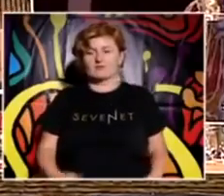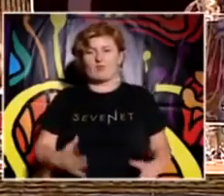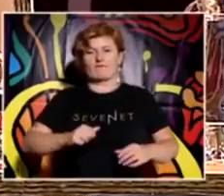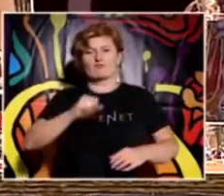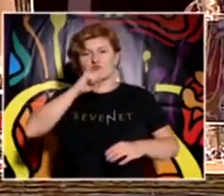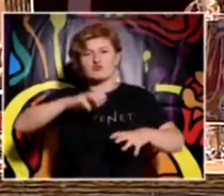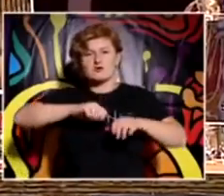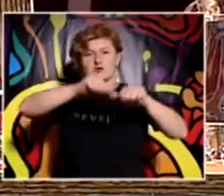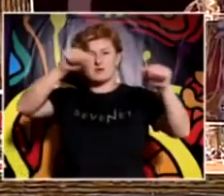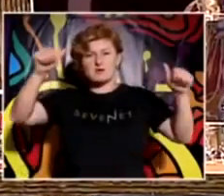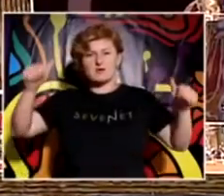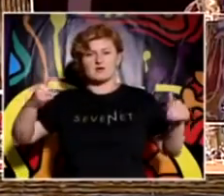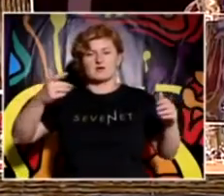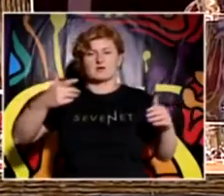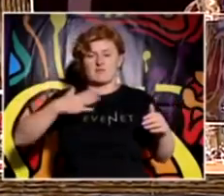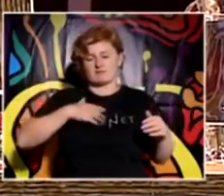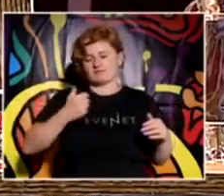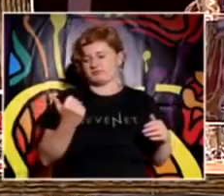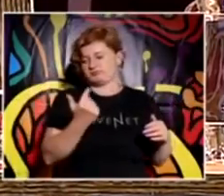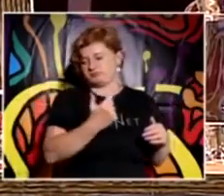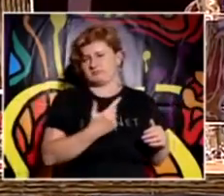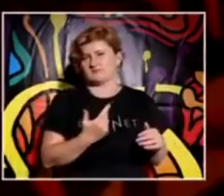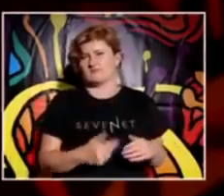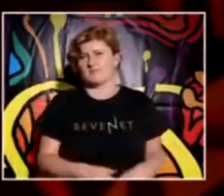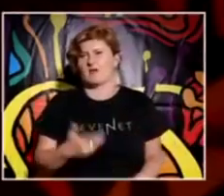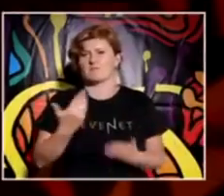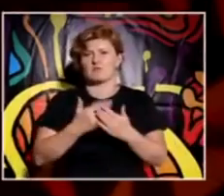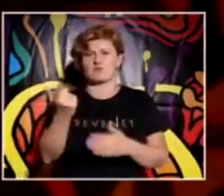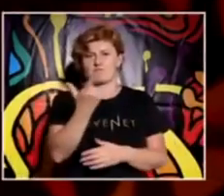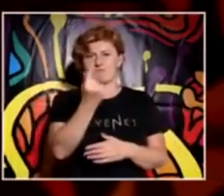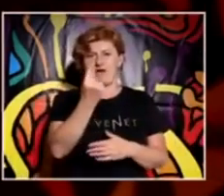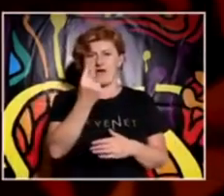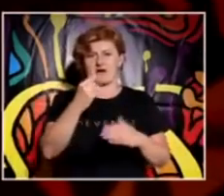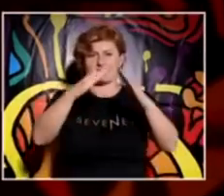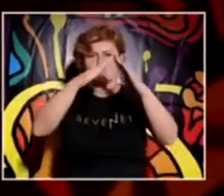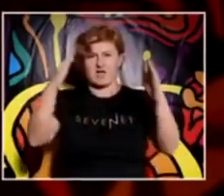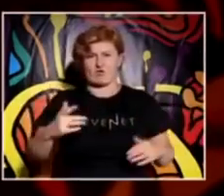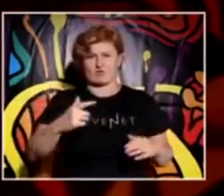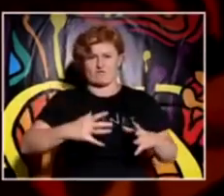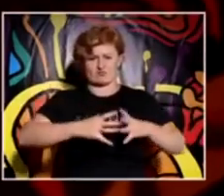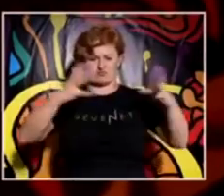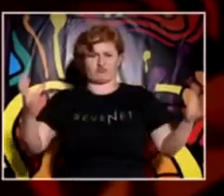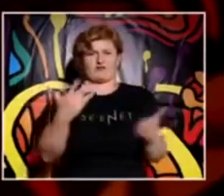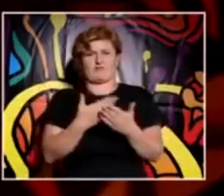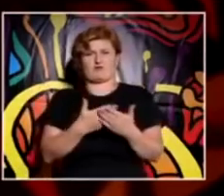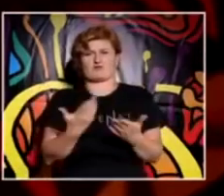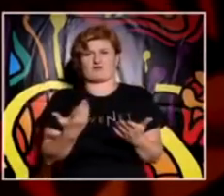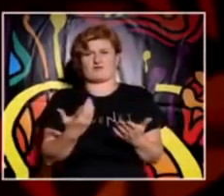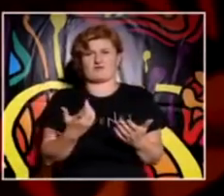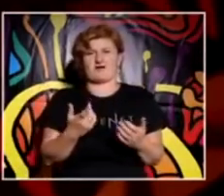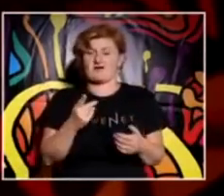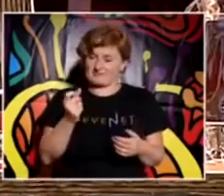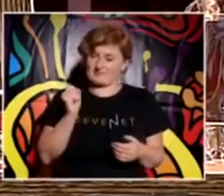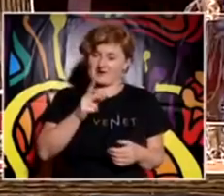wielkie, kilkunastoosobowe tipi, to... Ale dla pary kilkunastoosobowy namiot to świetny pomysł. Świetny. Nigdy nie wiesz, kto